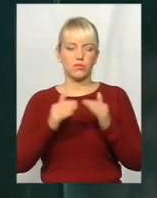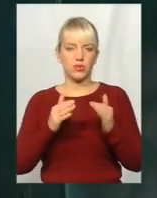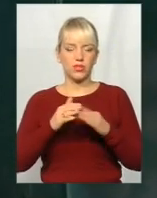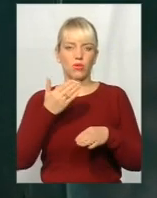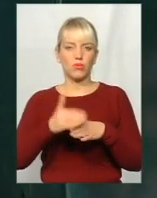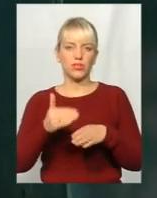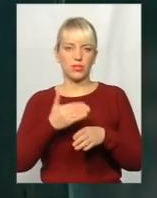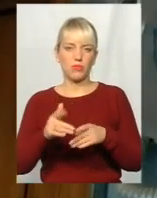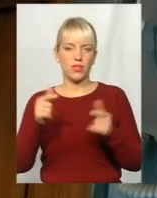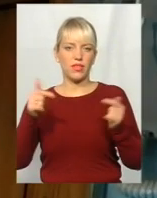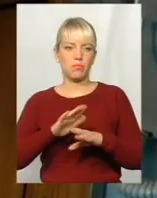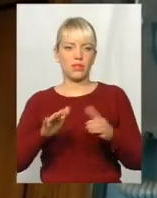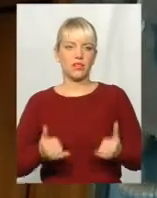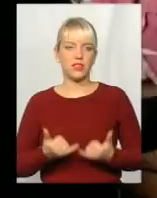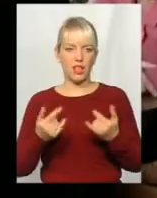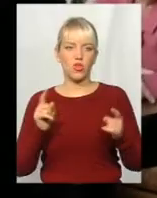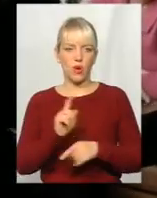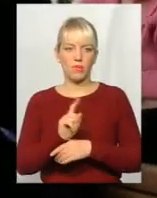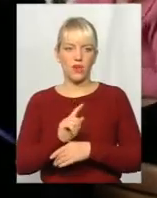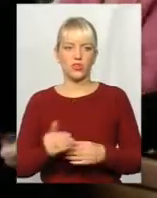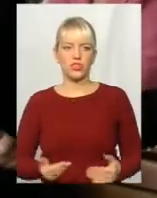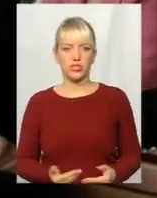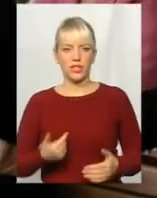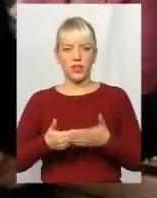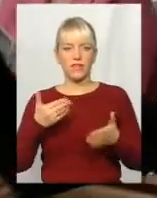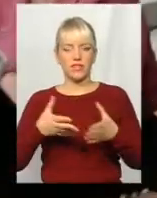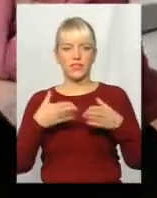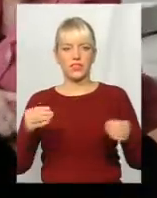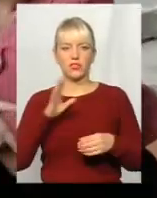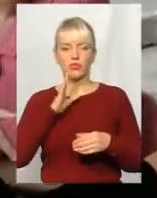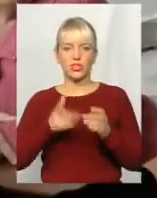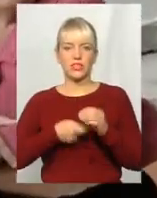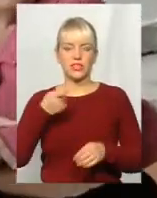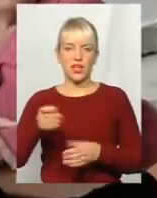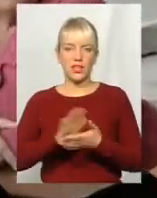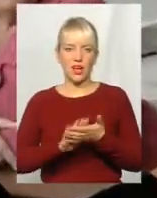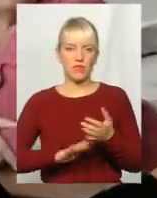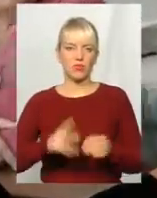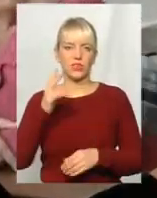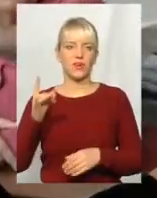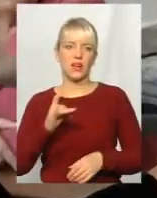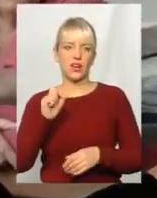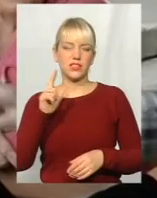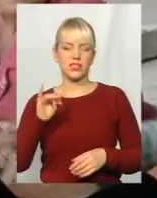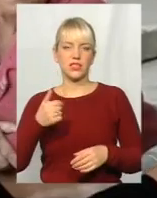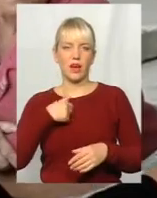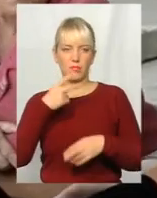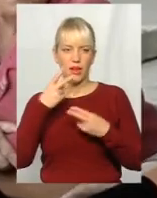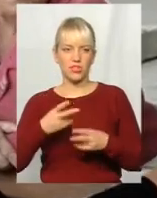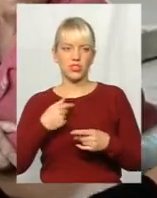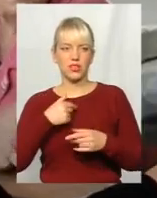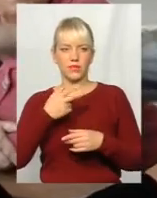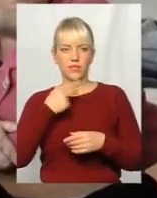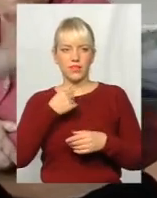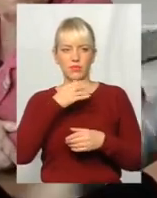поступово стає непридатним для нормального життя. Я від самої весни дочка подала заяву, ходила два рази. Я тут бачила, я не можу говорити,